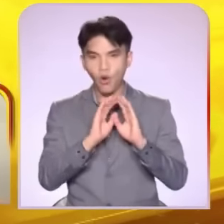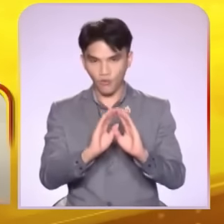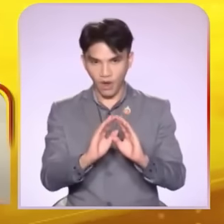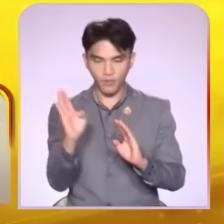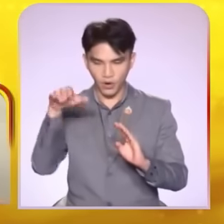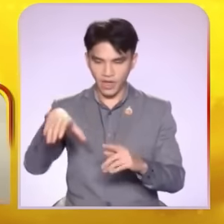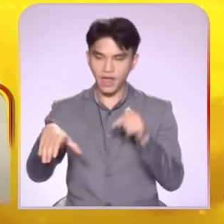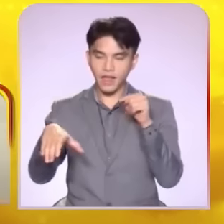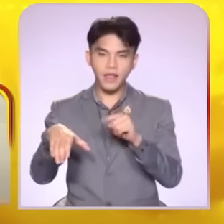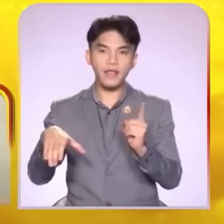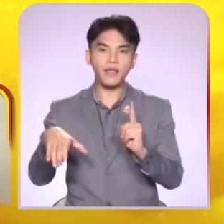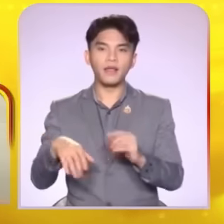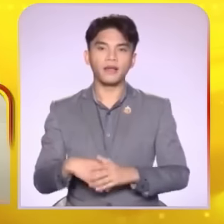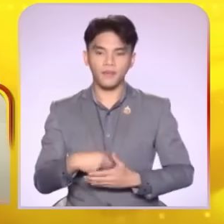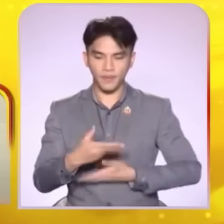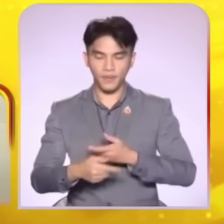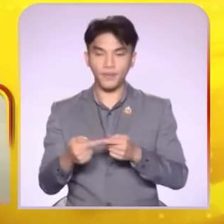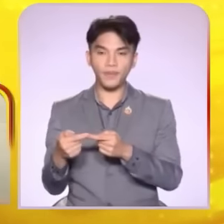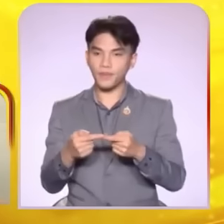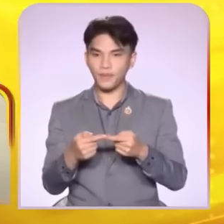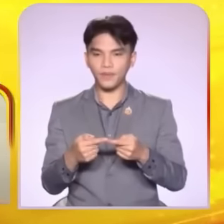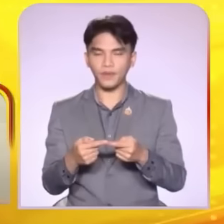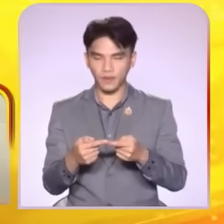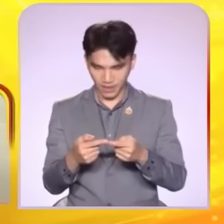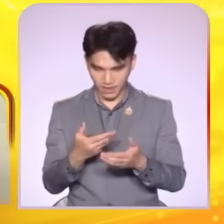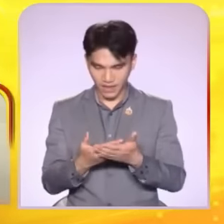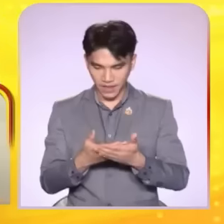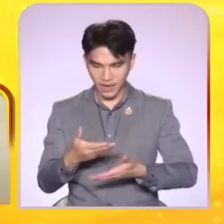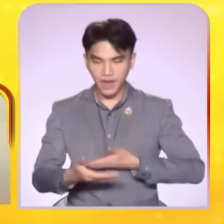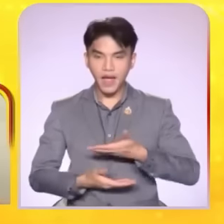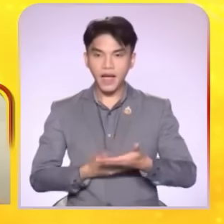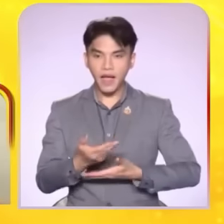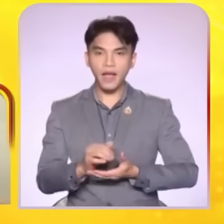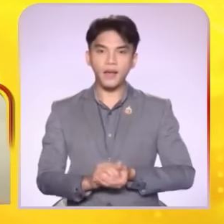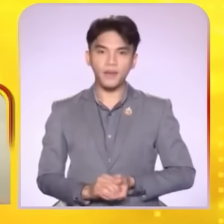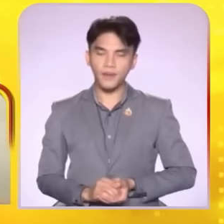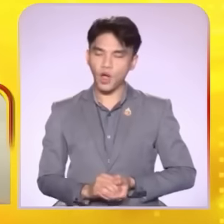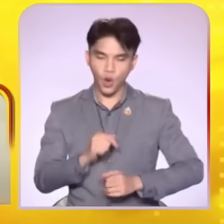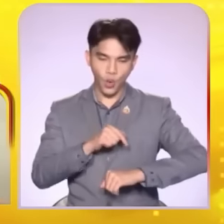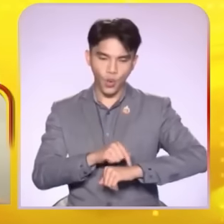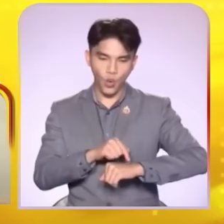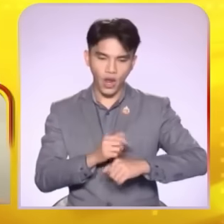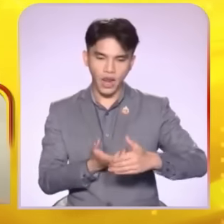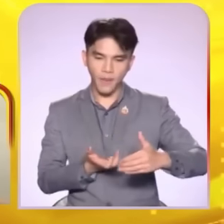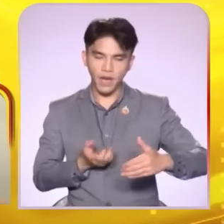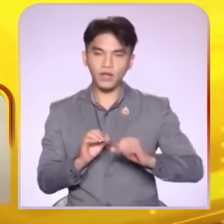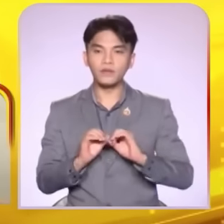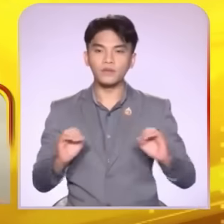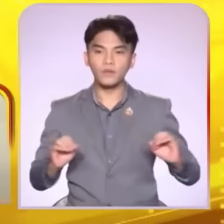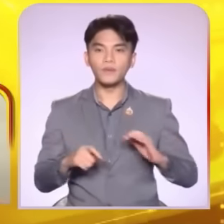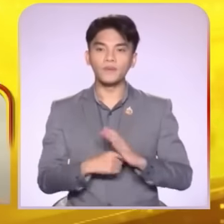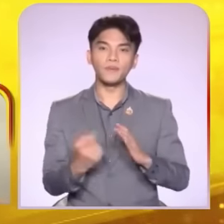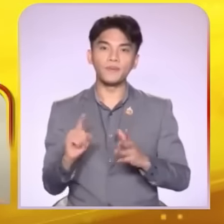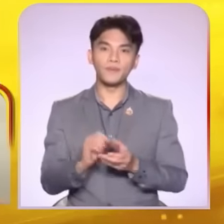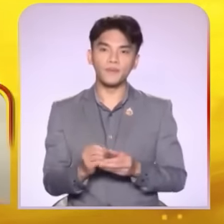ไว้กับทางบริษัทเพื่อให้บริษัทนำไปจำหน่ายแล้วก็หวังเปอร์เซ็นต์จากยอดขายหรืออีกส่วนคือไม่มีเวลามาเบิกสินค้าออกไปจำหน่ายเป็นเห